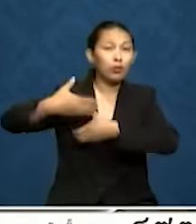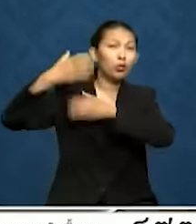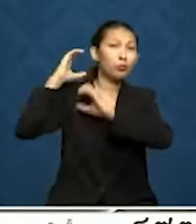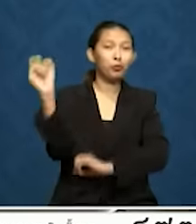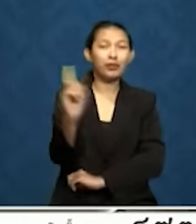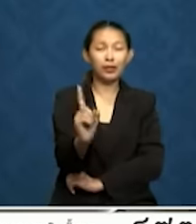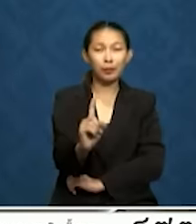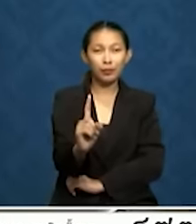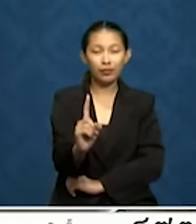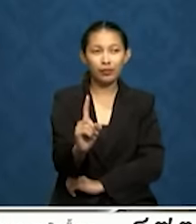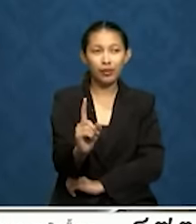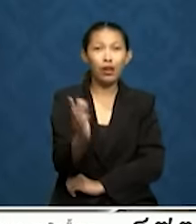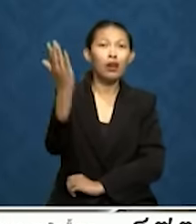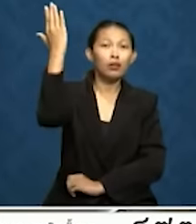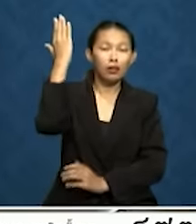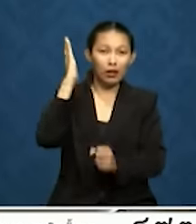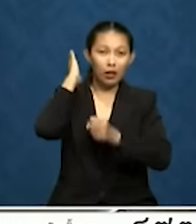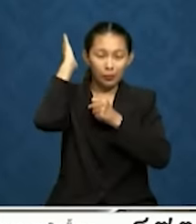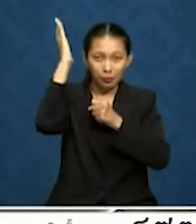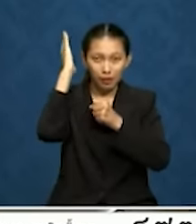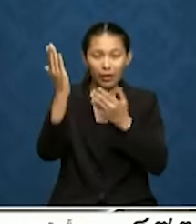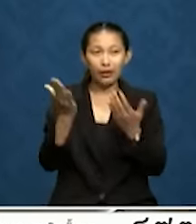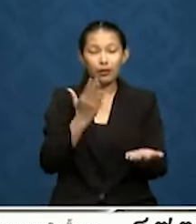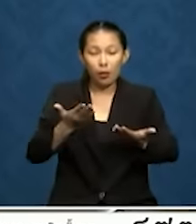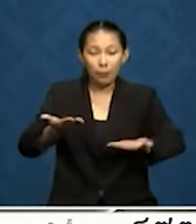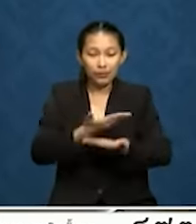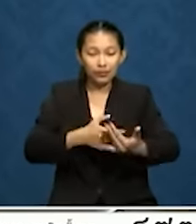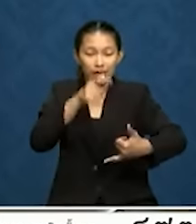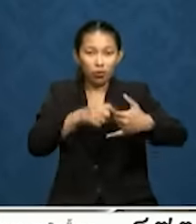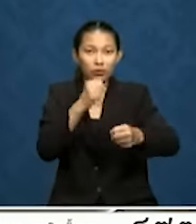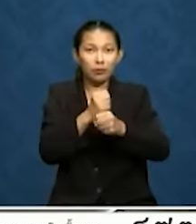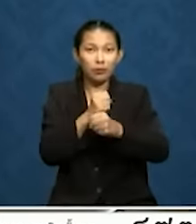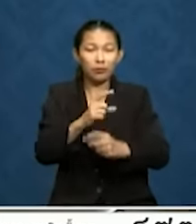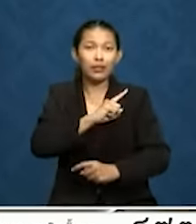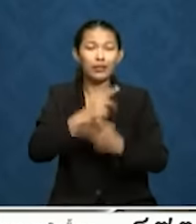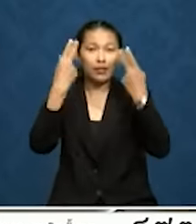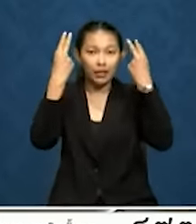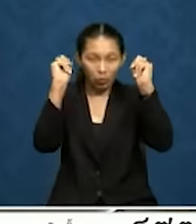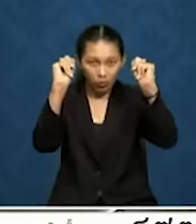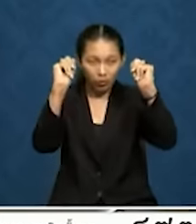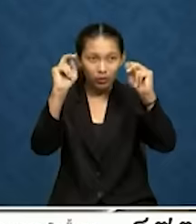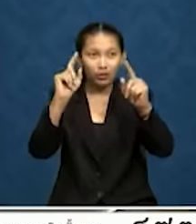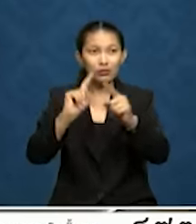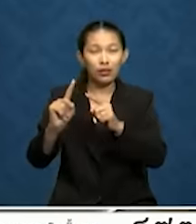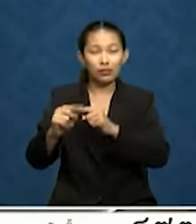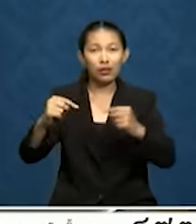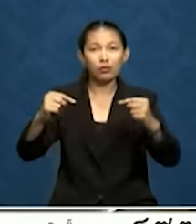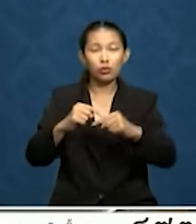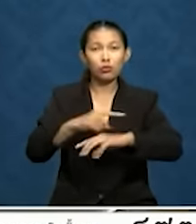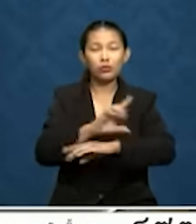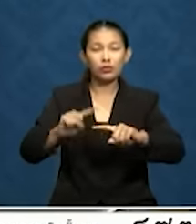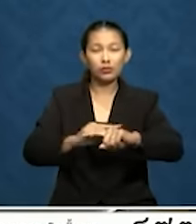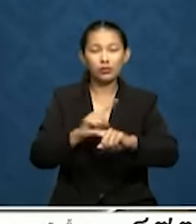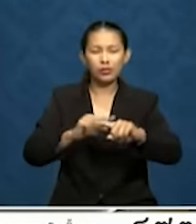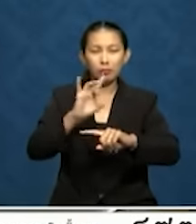ำสักเล็กน้อยนะครับว่าในการอภิปรายหรือว่าในการพิจารณาบุคคลซึ่งสมควรได้รับแต่งตั้งเป็นนายกรัฐมนตรีในวันที่22สิงหา